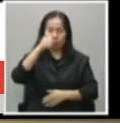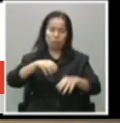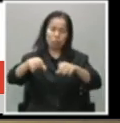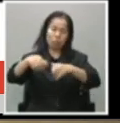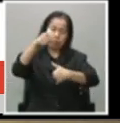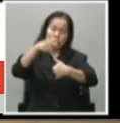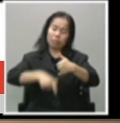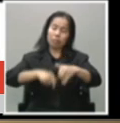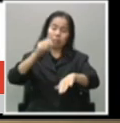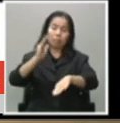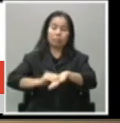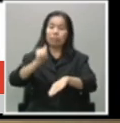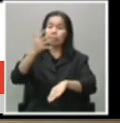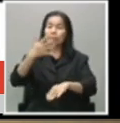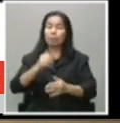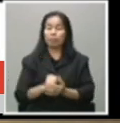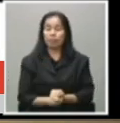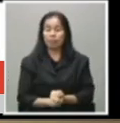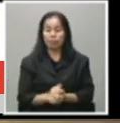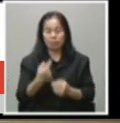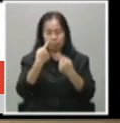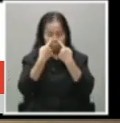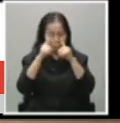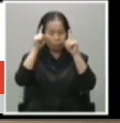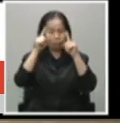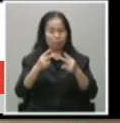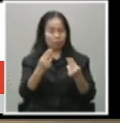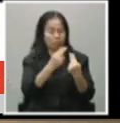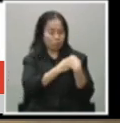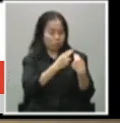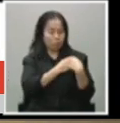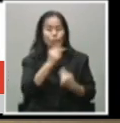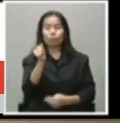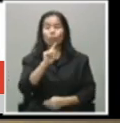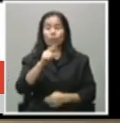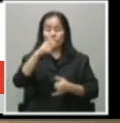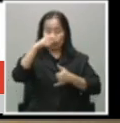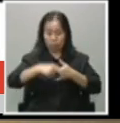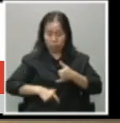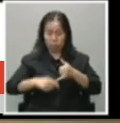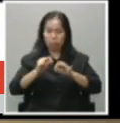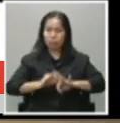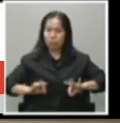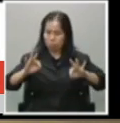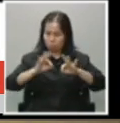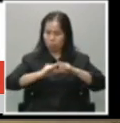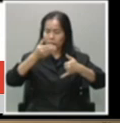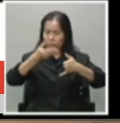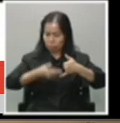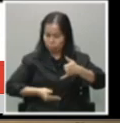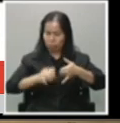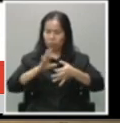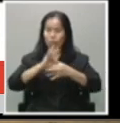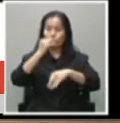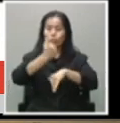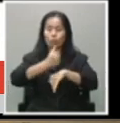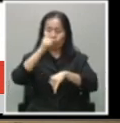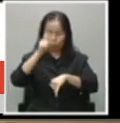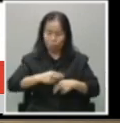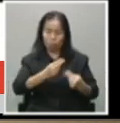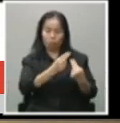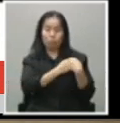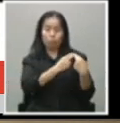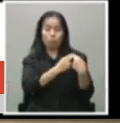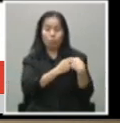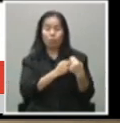ดิฉันก็แปลกใจนะคะในเรื่องของความรับผิดชอบซึ่งเป็นคุณสมบัติที่สำคัญที่ทุกคนควรมีแต่ท่านเชื่อไหมคะ